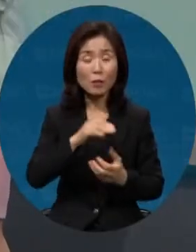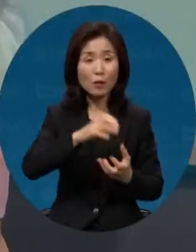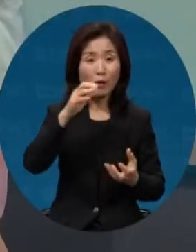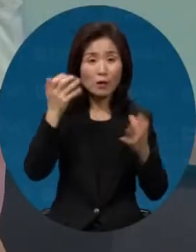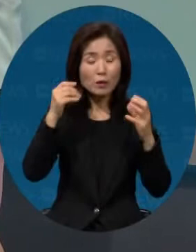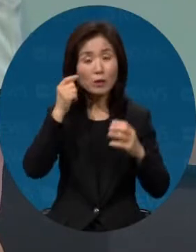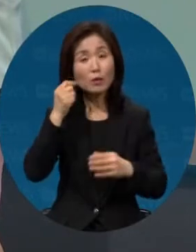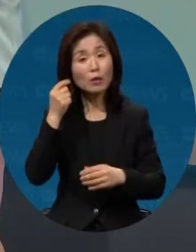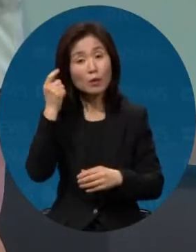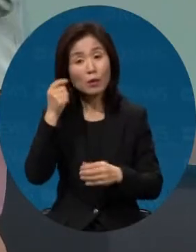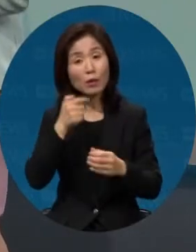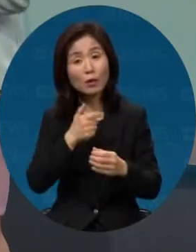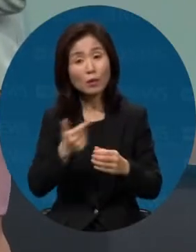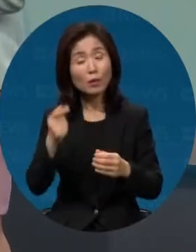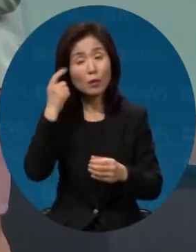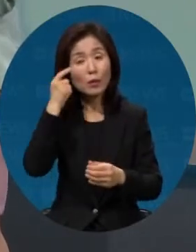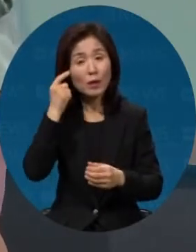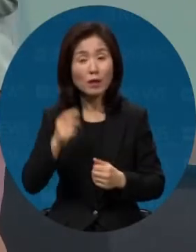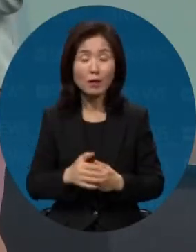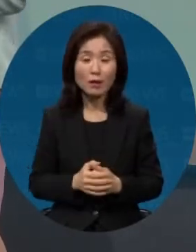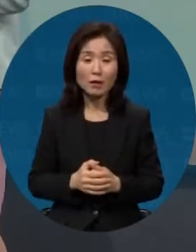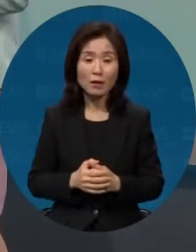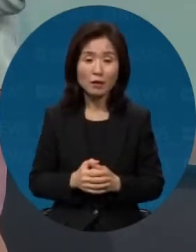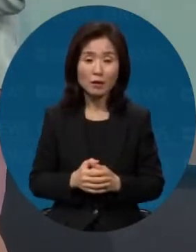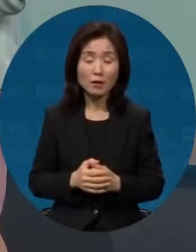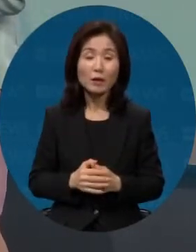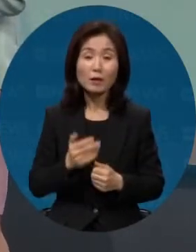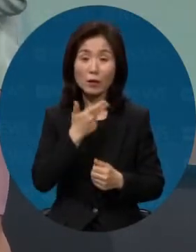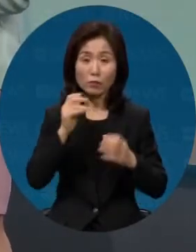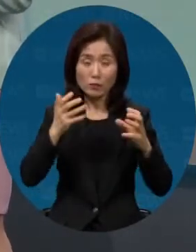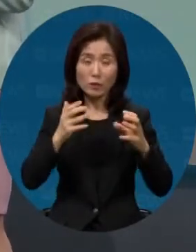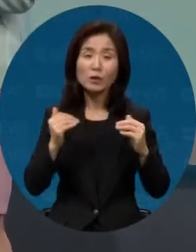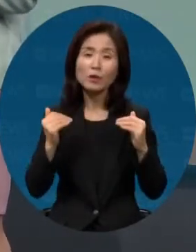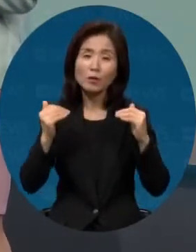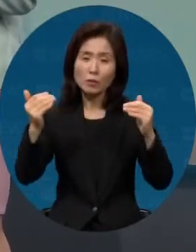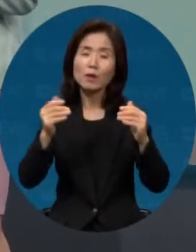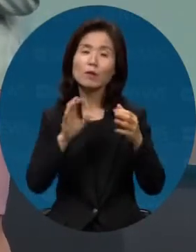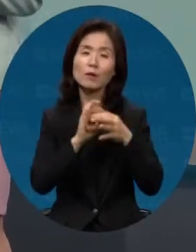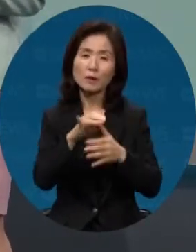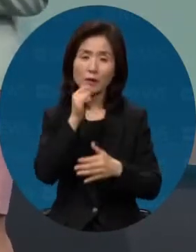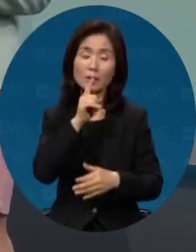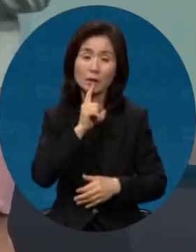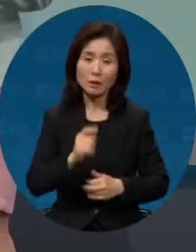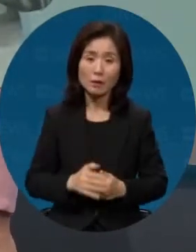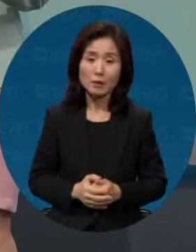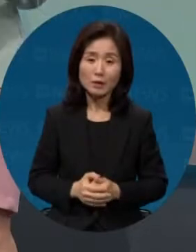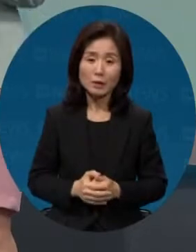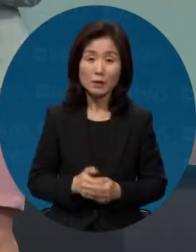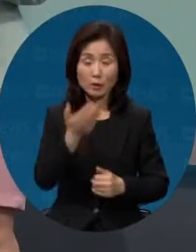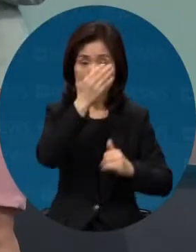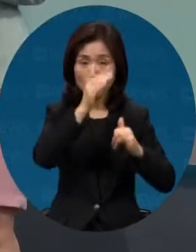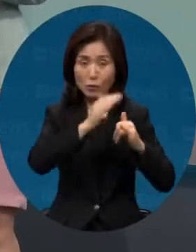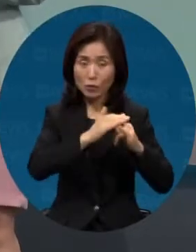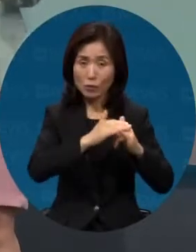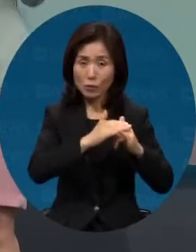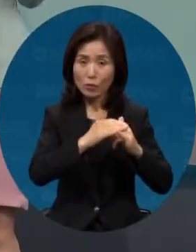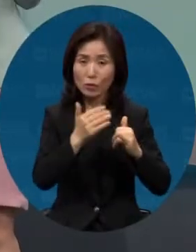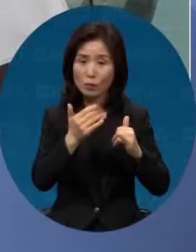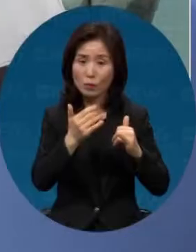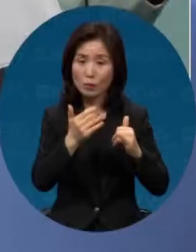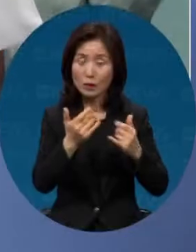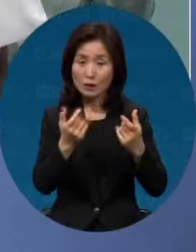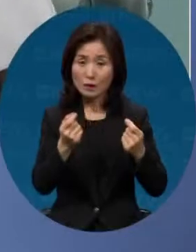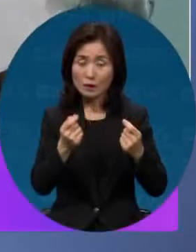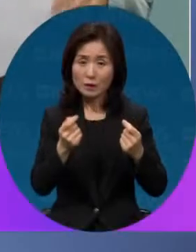많은 겁니까 네 뭐 연구에서는 성장률과 매 접한 관련이 있다고 말했는데요 청소년과 같은 첫